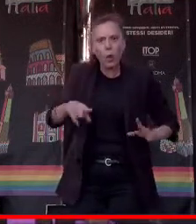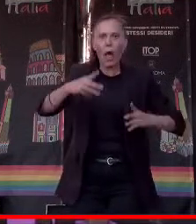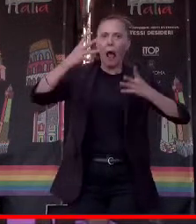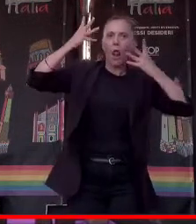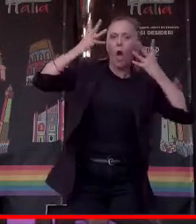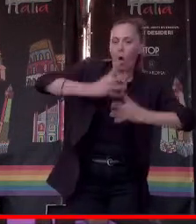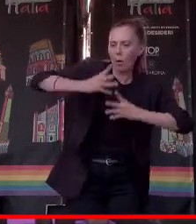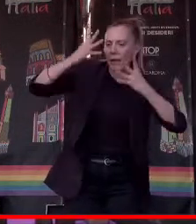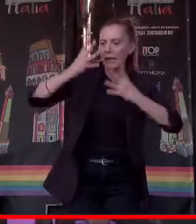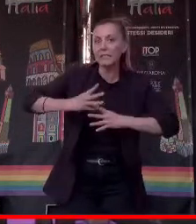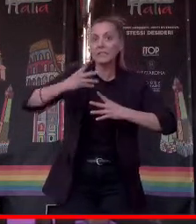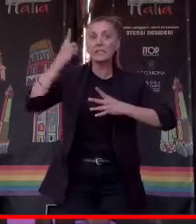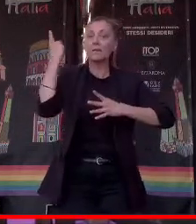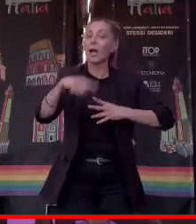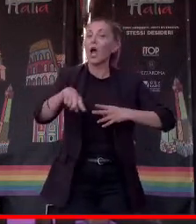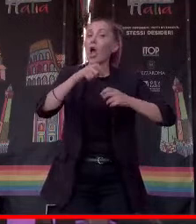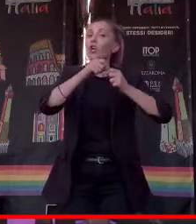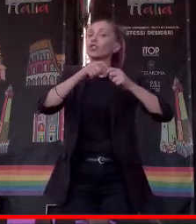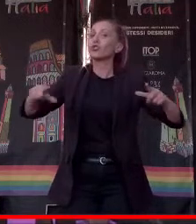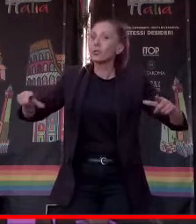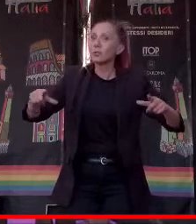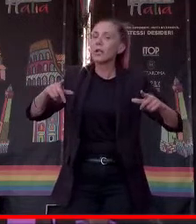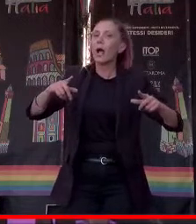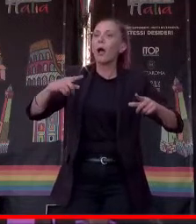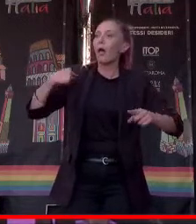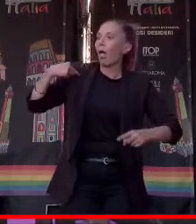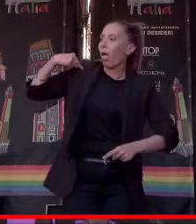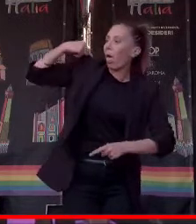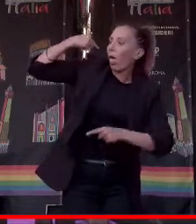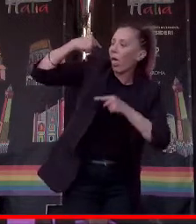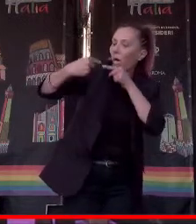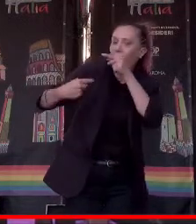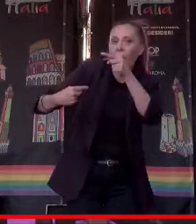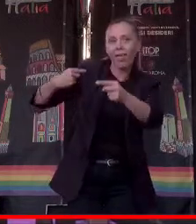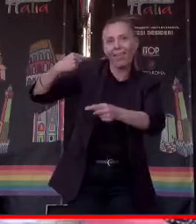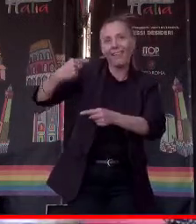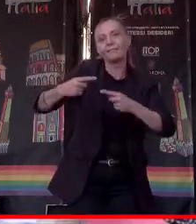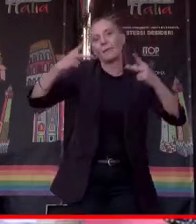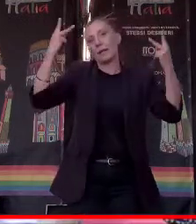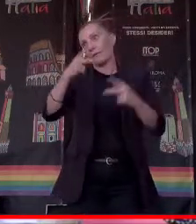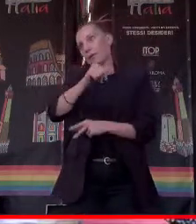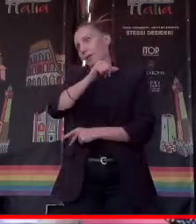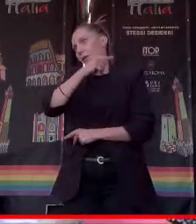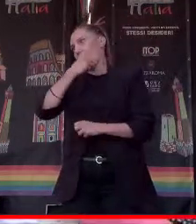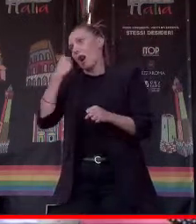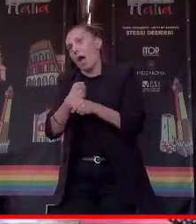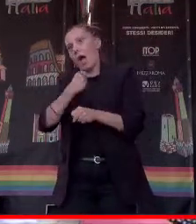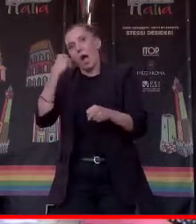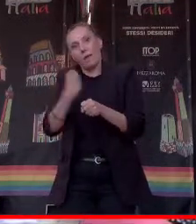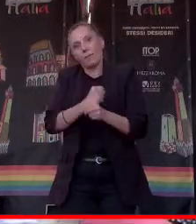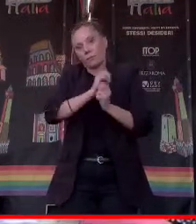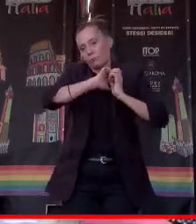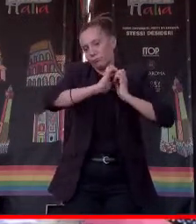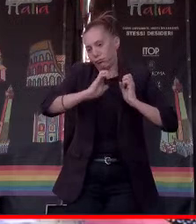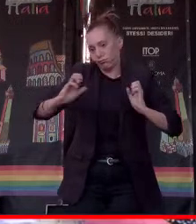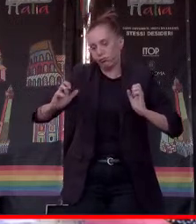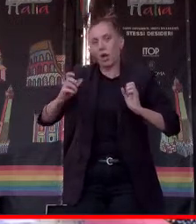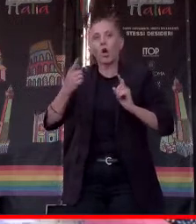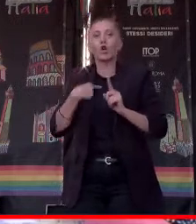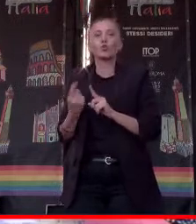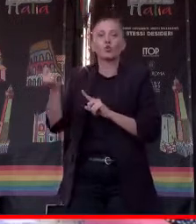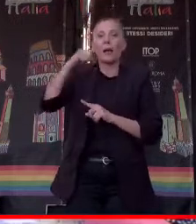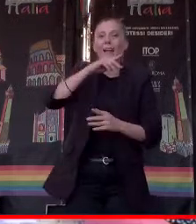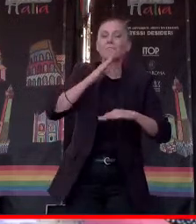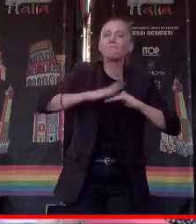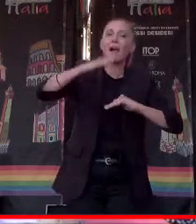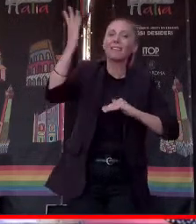che questa città porta in dote. Poi ci stanno tante cose da fare. Noi ad esempio domani mattina insieme al Sant'Alessio facciamo